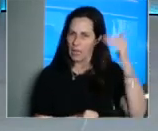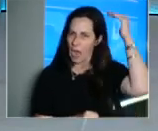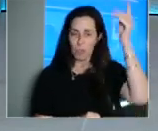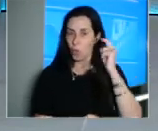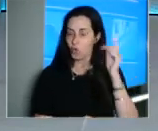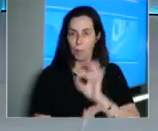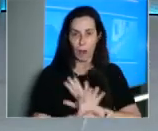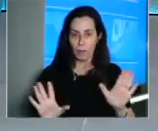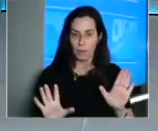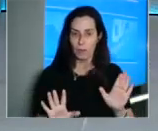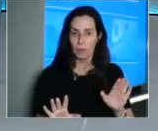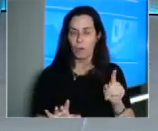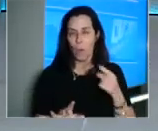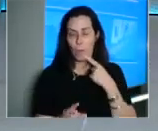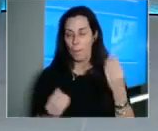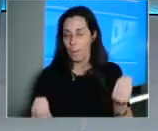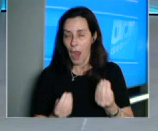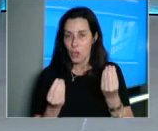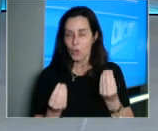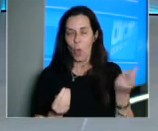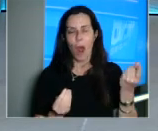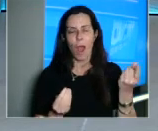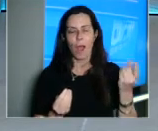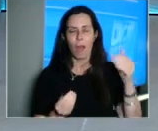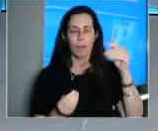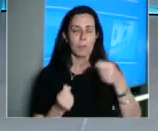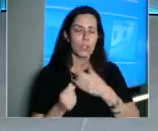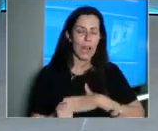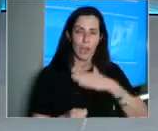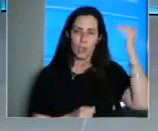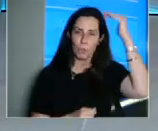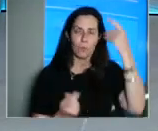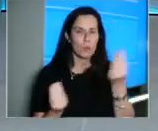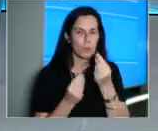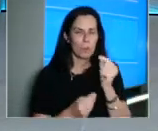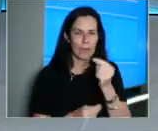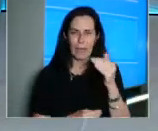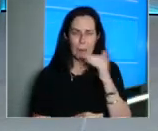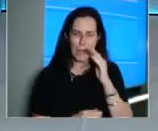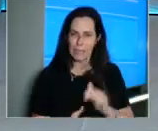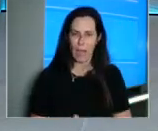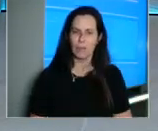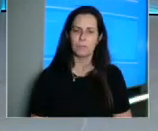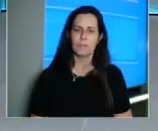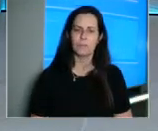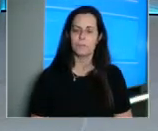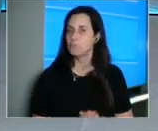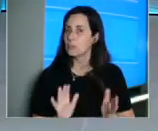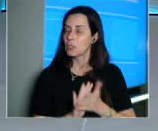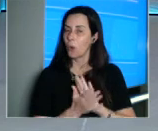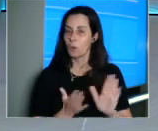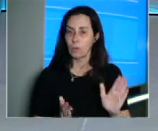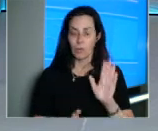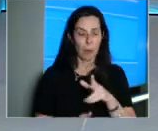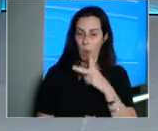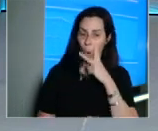ולא שמענו. הייתה איזו ברכה לרגל חג נבי שואב של הדרוזים ועוד משהו קטן לפסח באותה ברכה. חוץ מזה כלום. גם